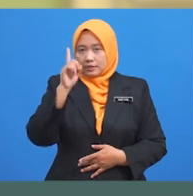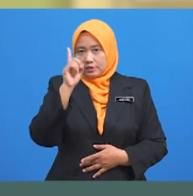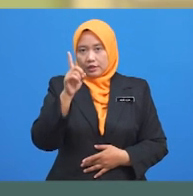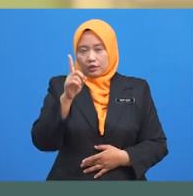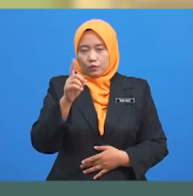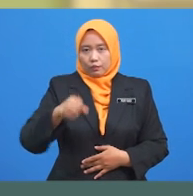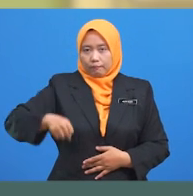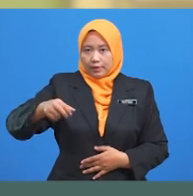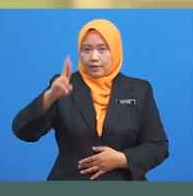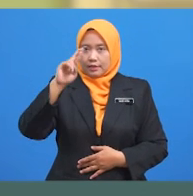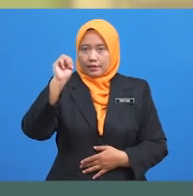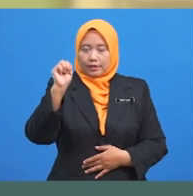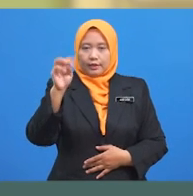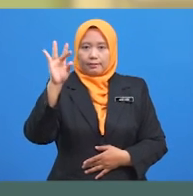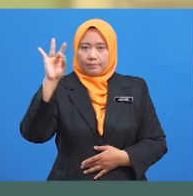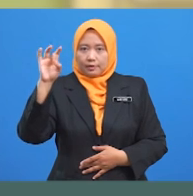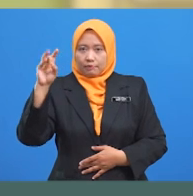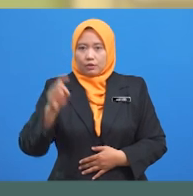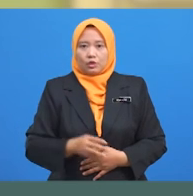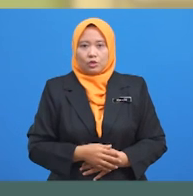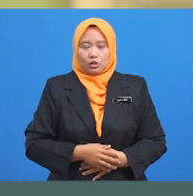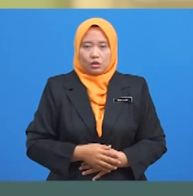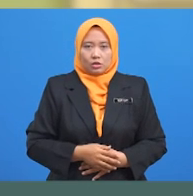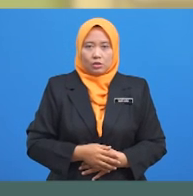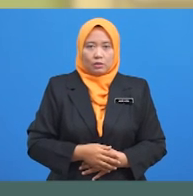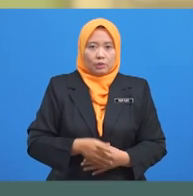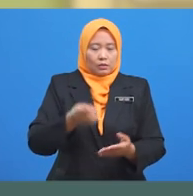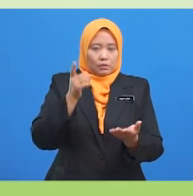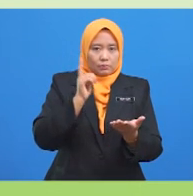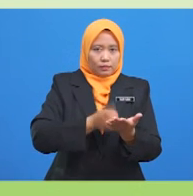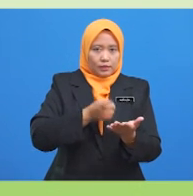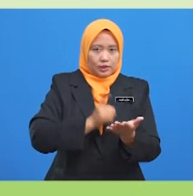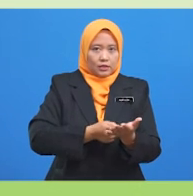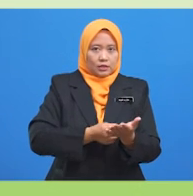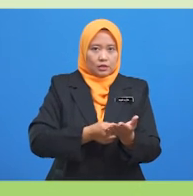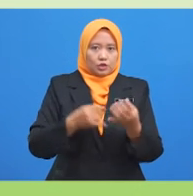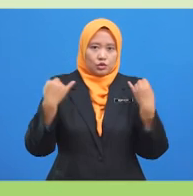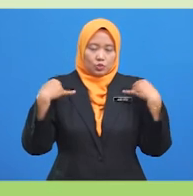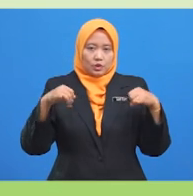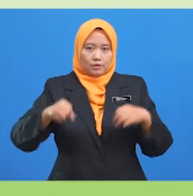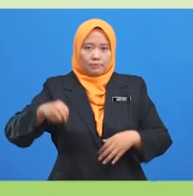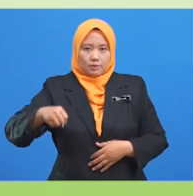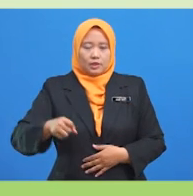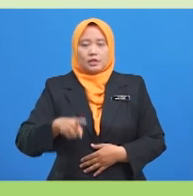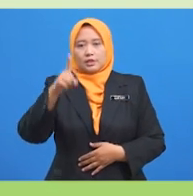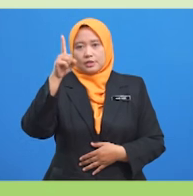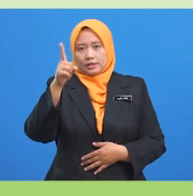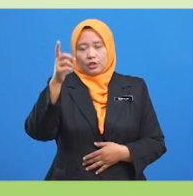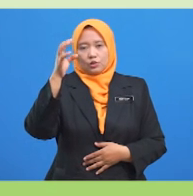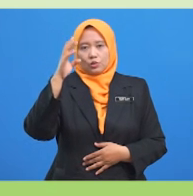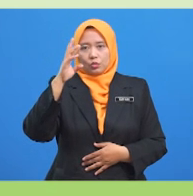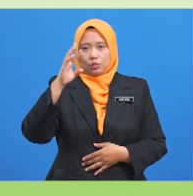dan kuantiti jualan beg ialah 1,000 unit. Maka jumlah hasil yang diperoleh ialah